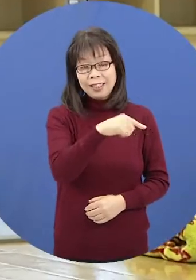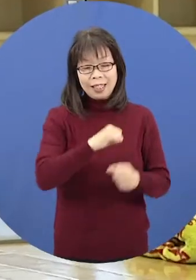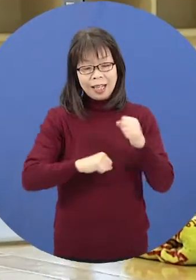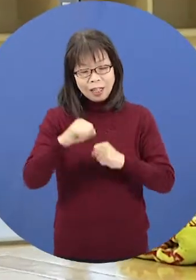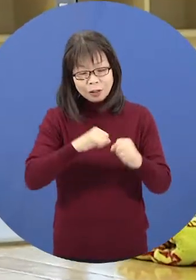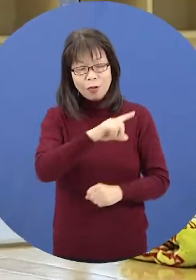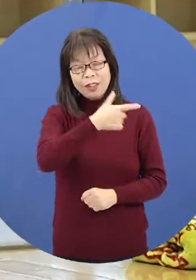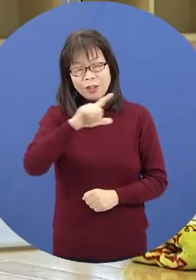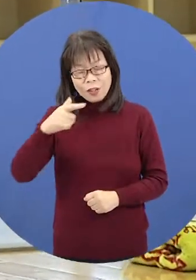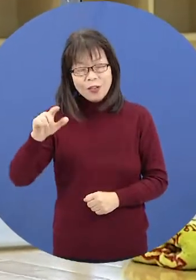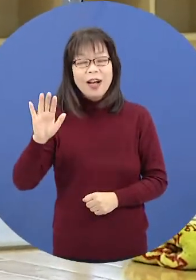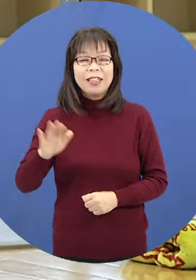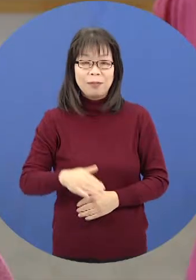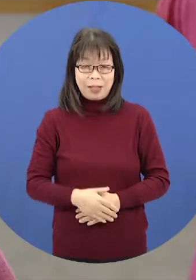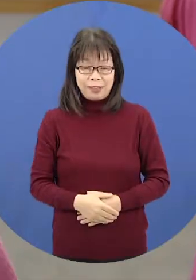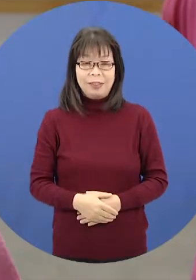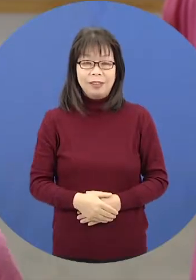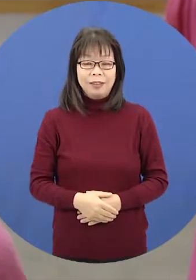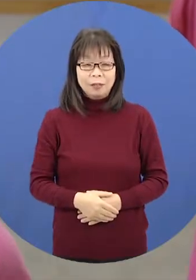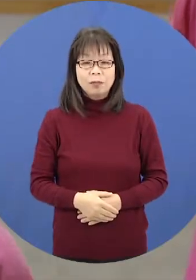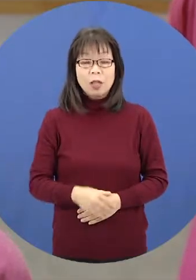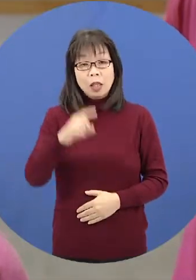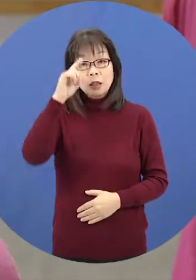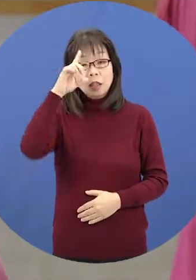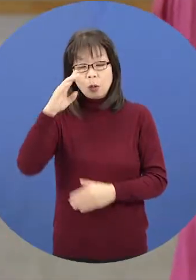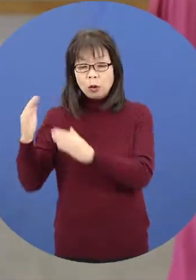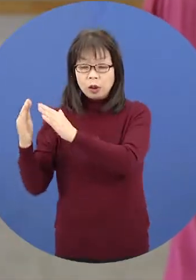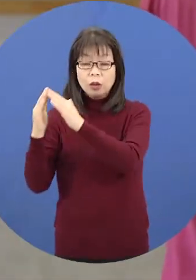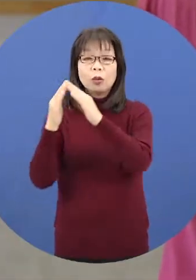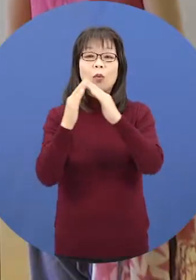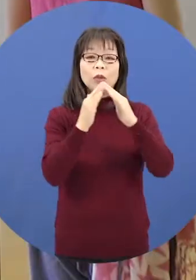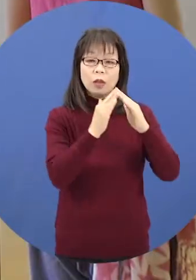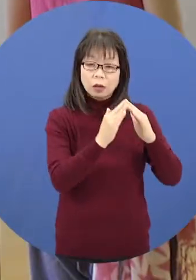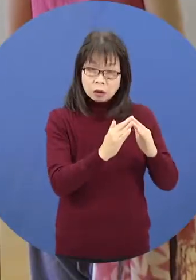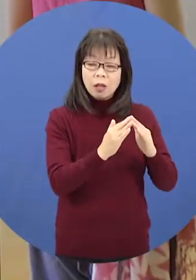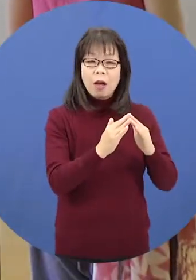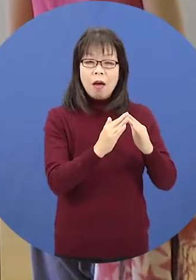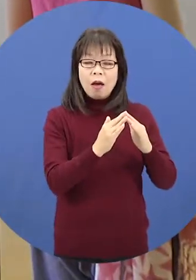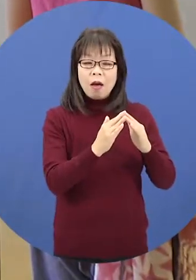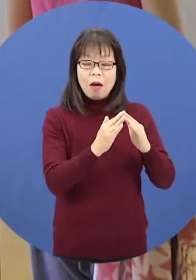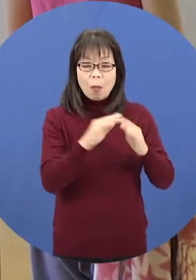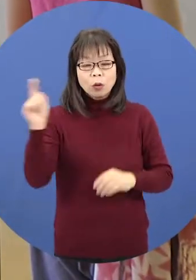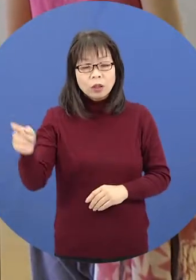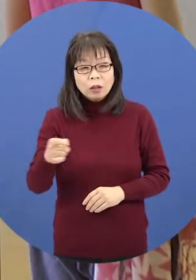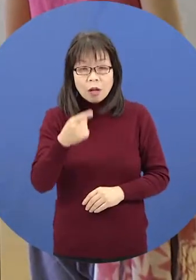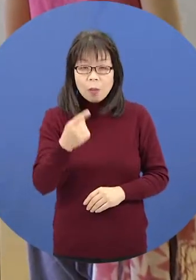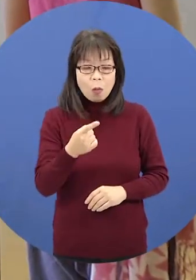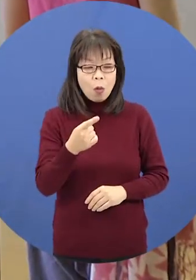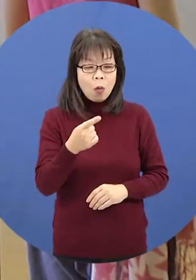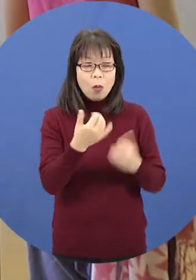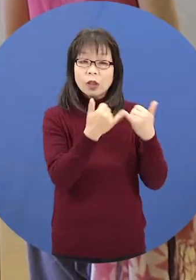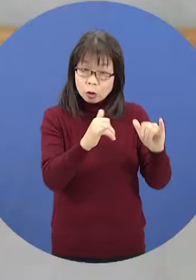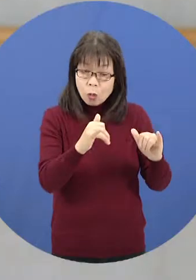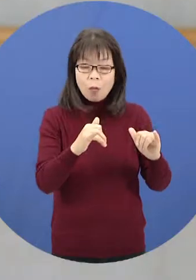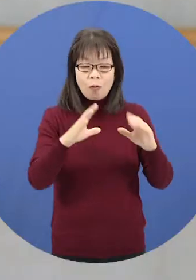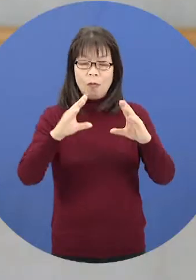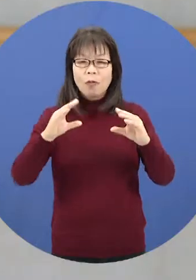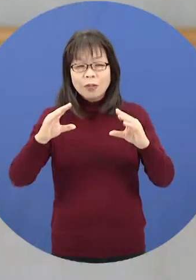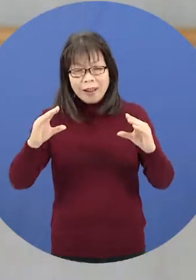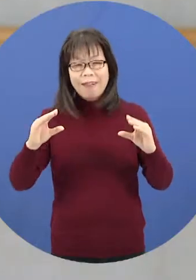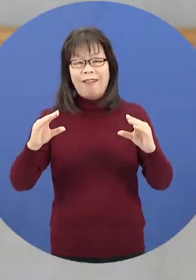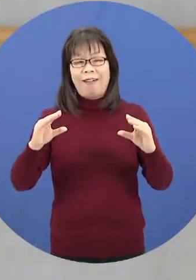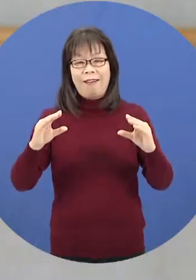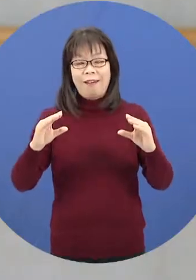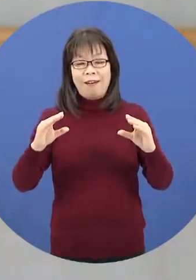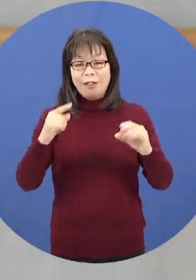は英会話の指導なんかをしています。一人でこちらに移住してきたんですけども、本当も自然も人も穏やかで、私自身が